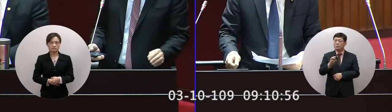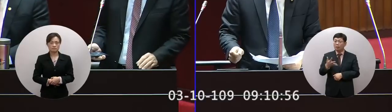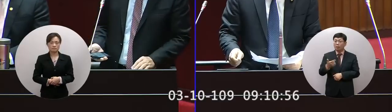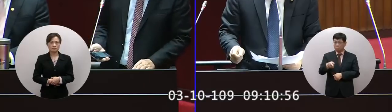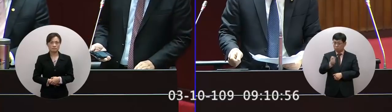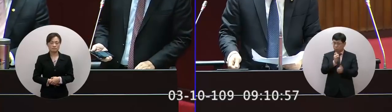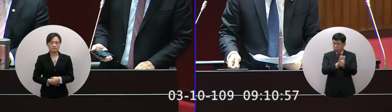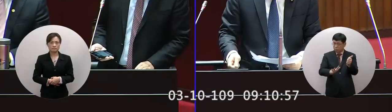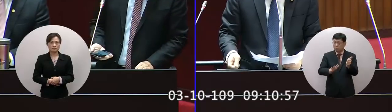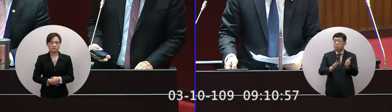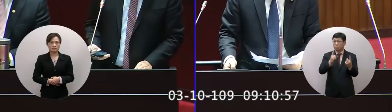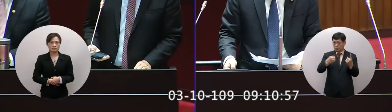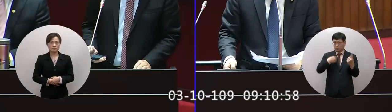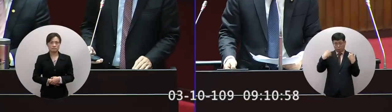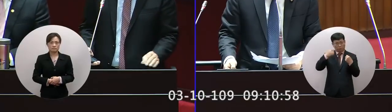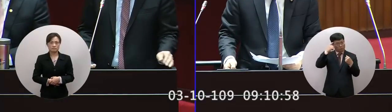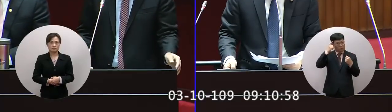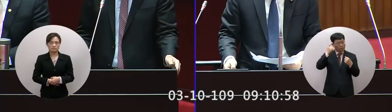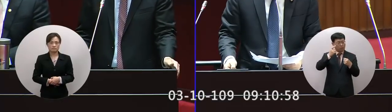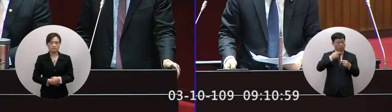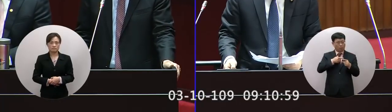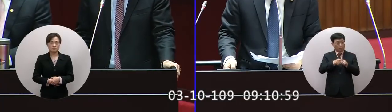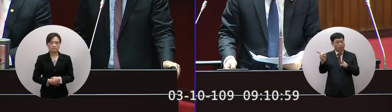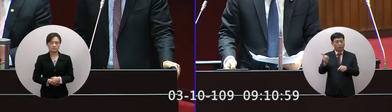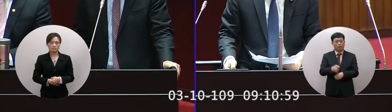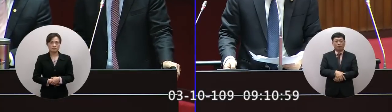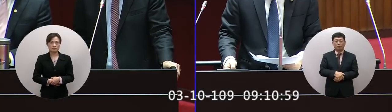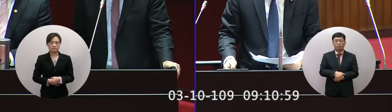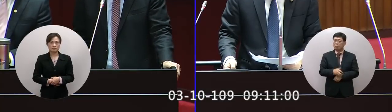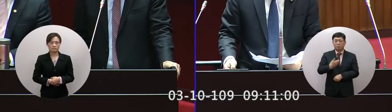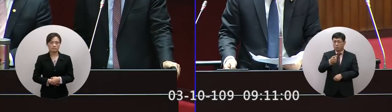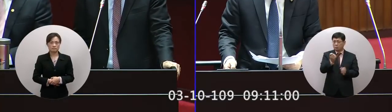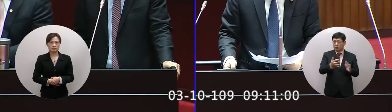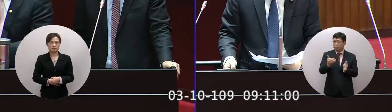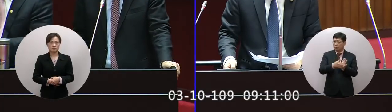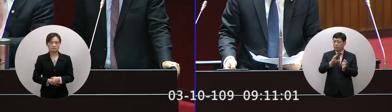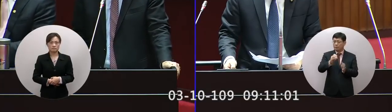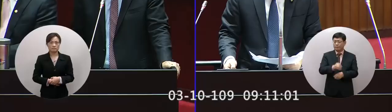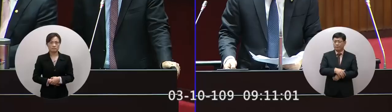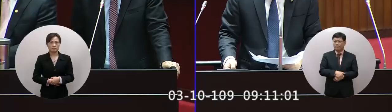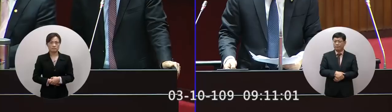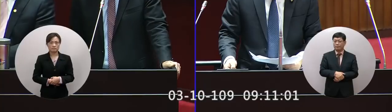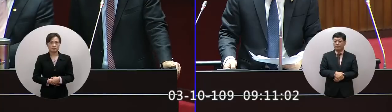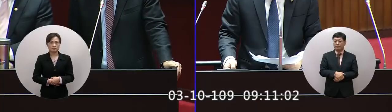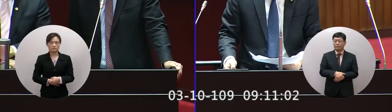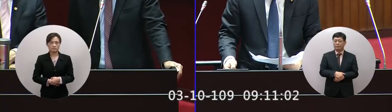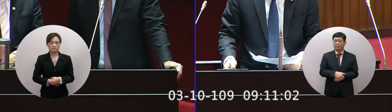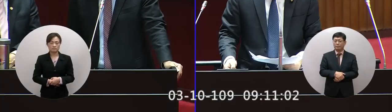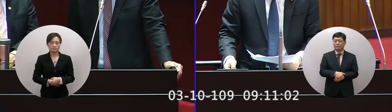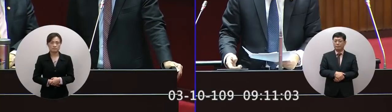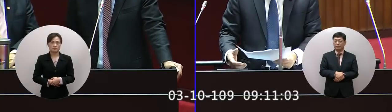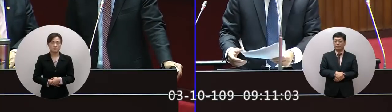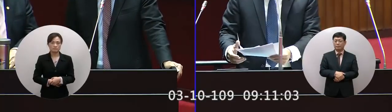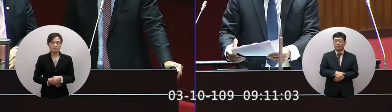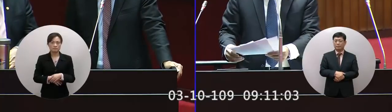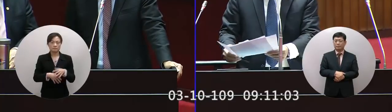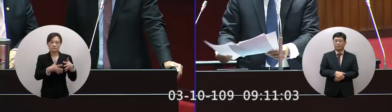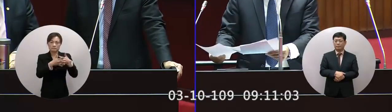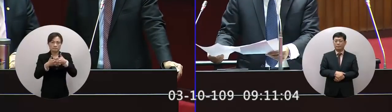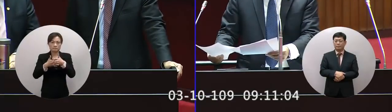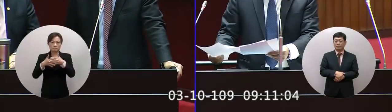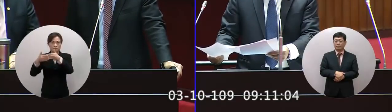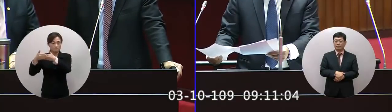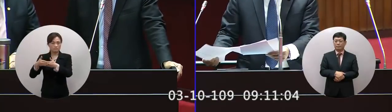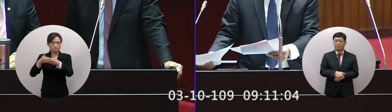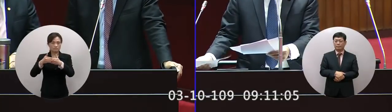为这个冲击会远超乎我们的想象。我不晓得你们准备好了没？ 耿伟报，事实上在美中贸易战之前，我